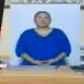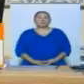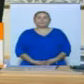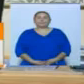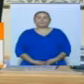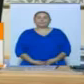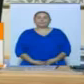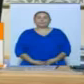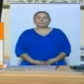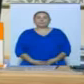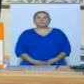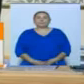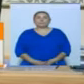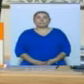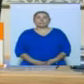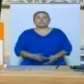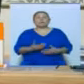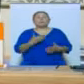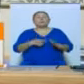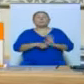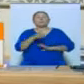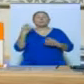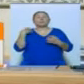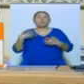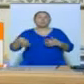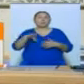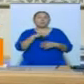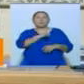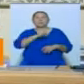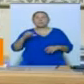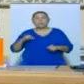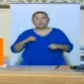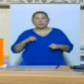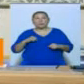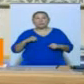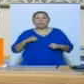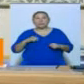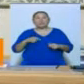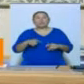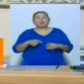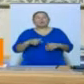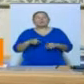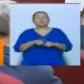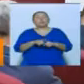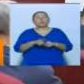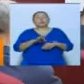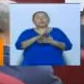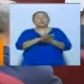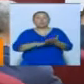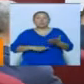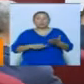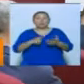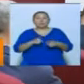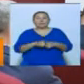Аудандар, қалалар әкімдерге басқарма басшыларына өздерінің күзеттің аясында жұмысты жалғастыру, екпеден